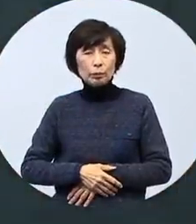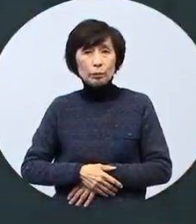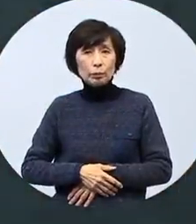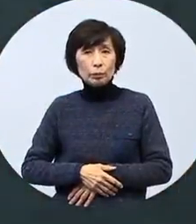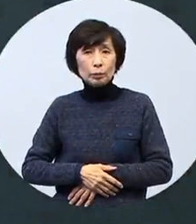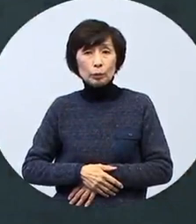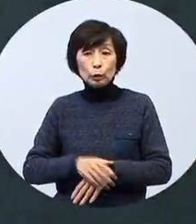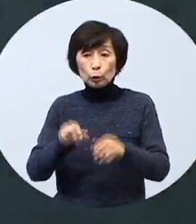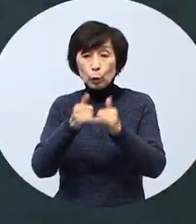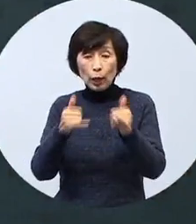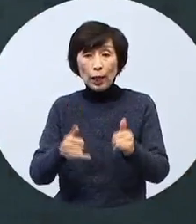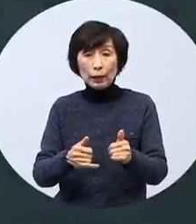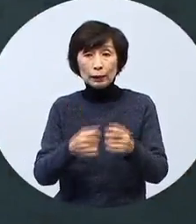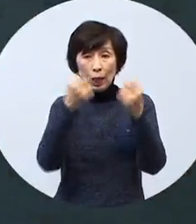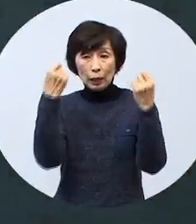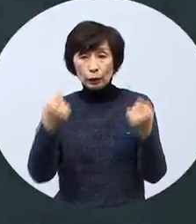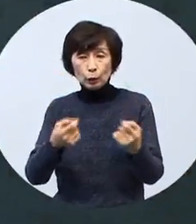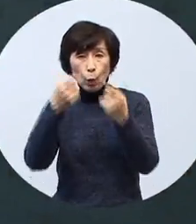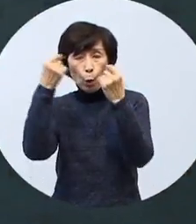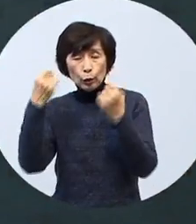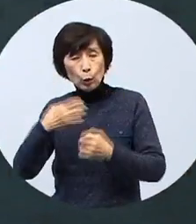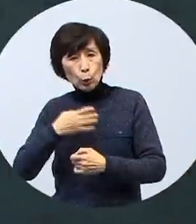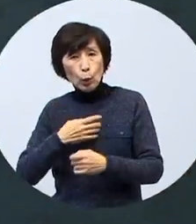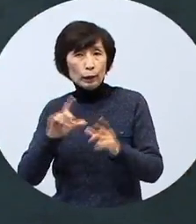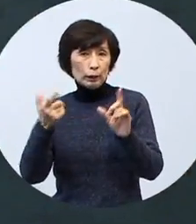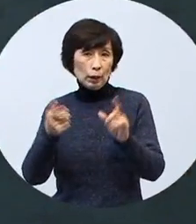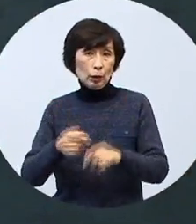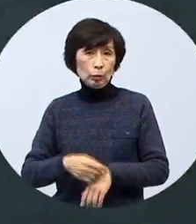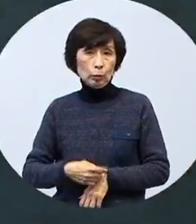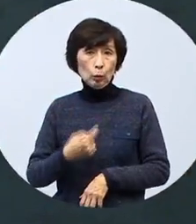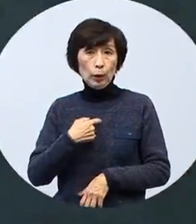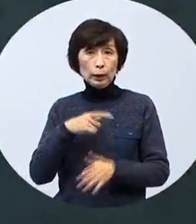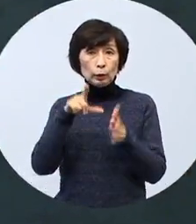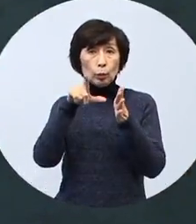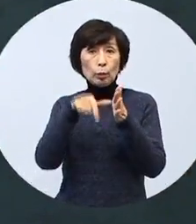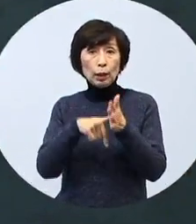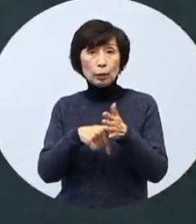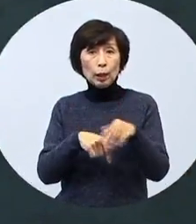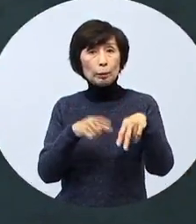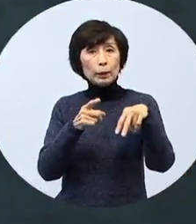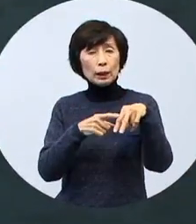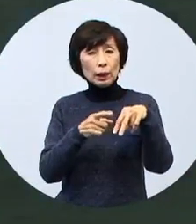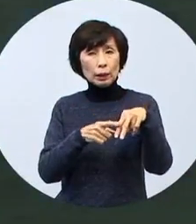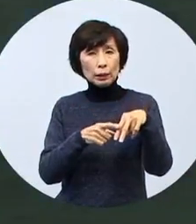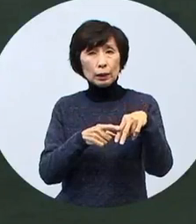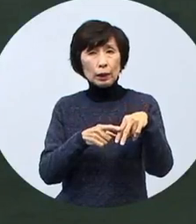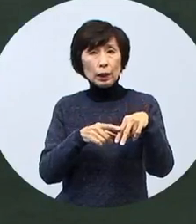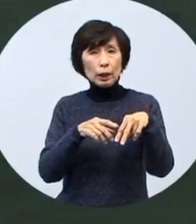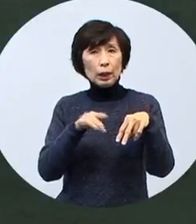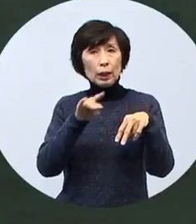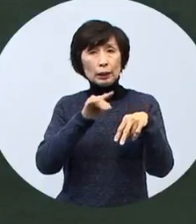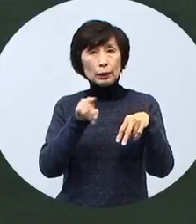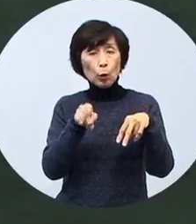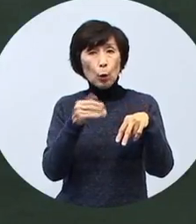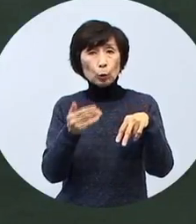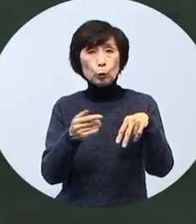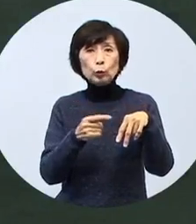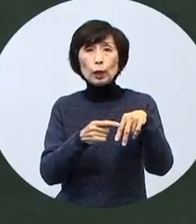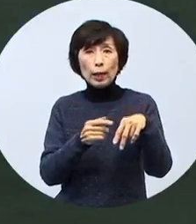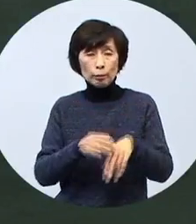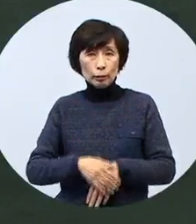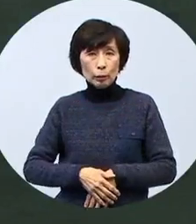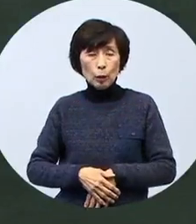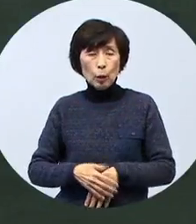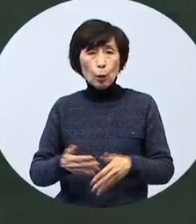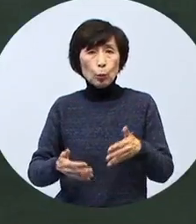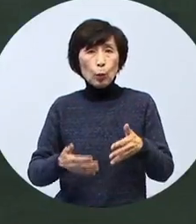その方によって違うんですが、私の場合ですと右足が大腿義足で